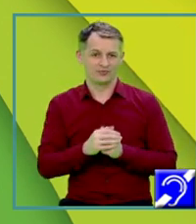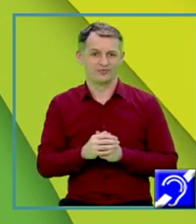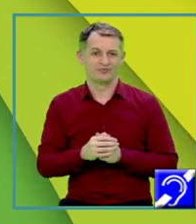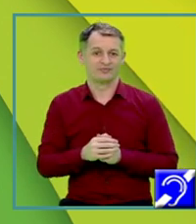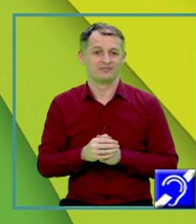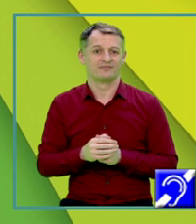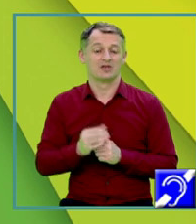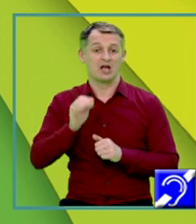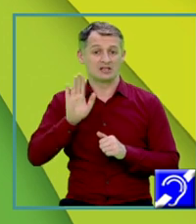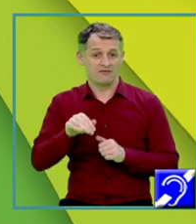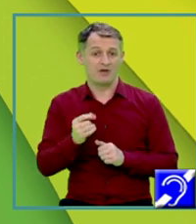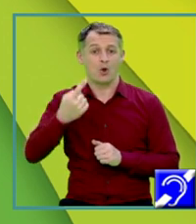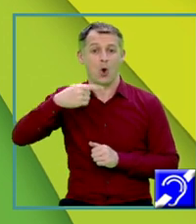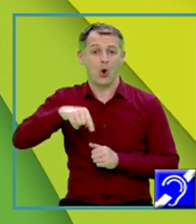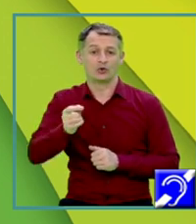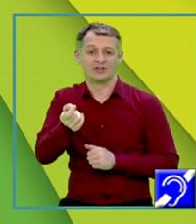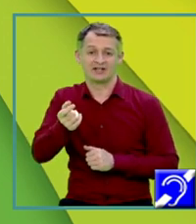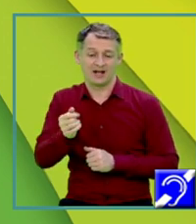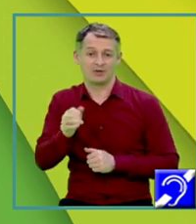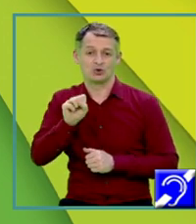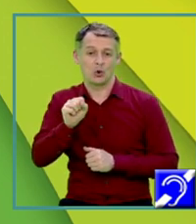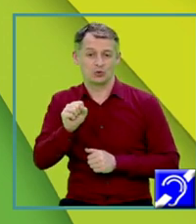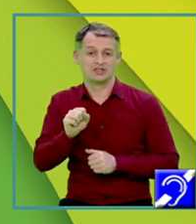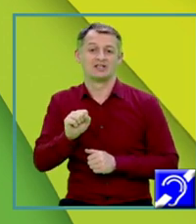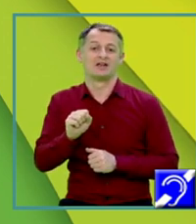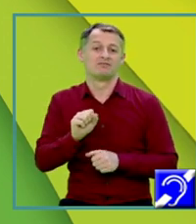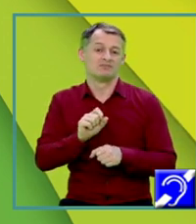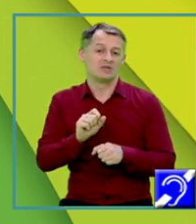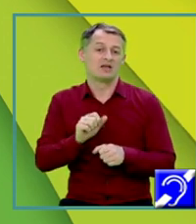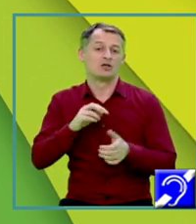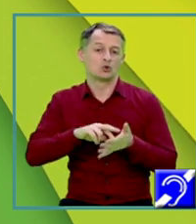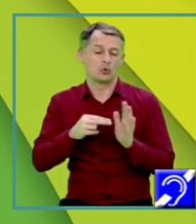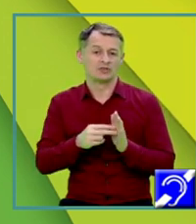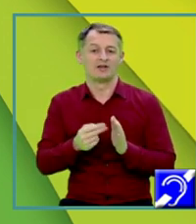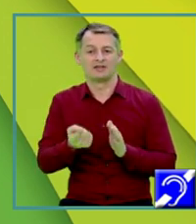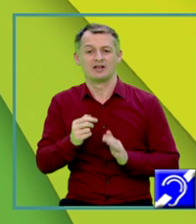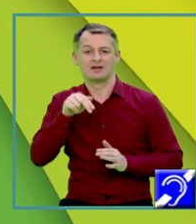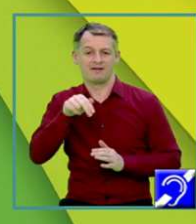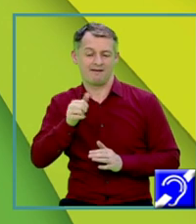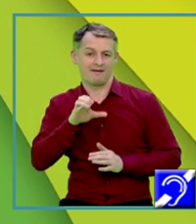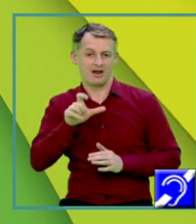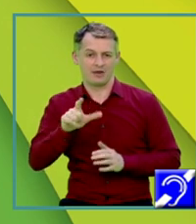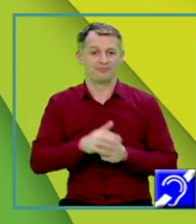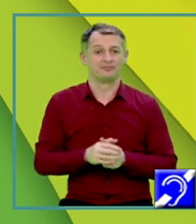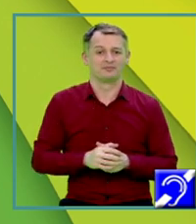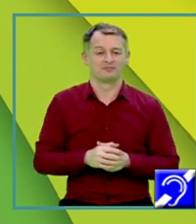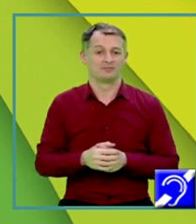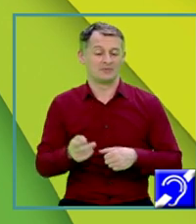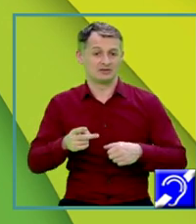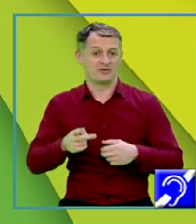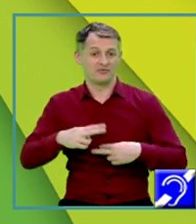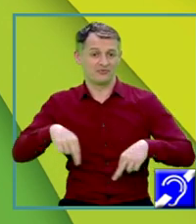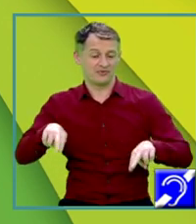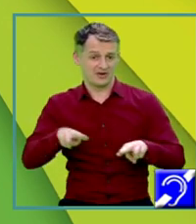obținem 100 de grame de soluție de clorură de sodiu. Masa de apă din soluția finală este egală cu